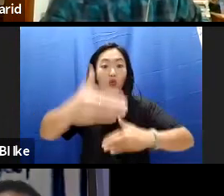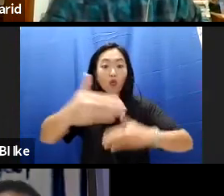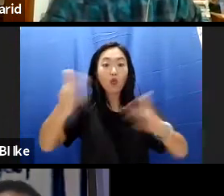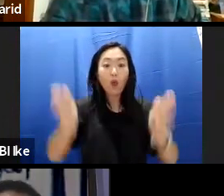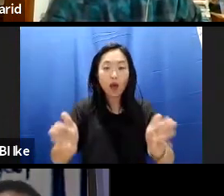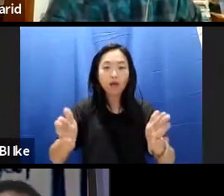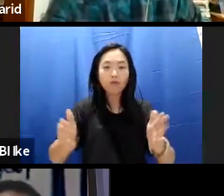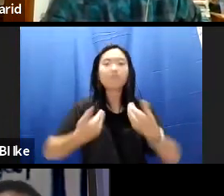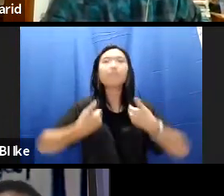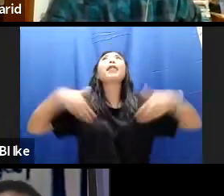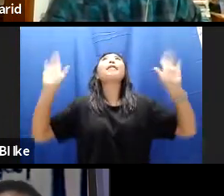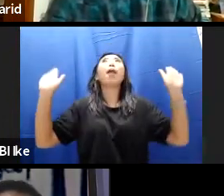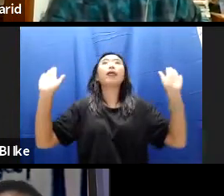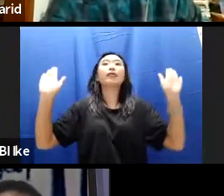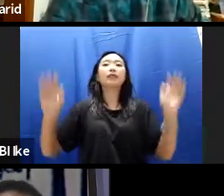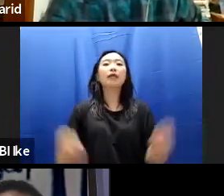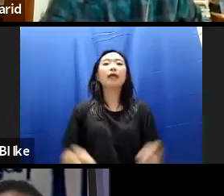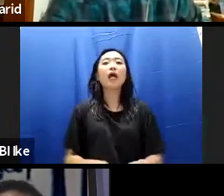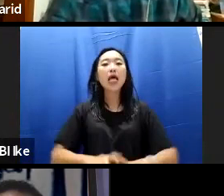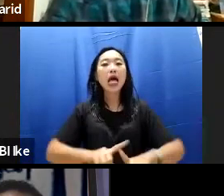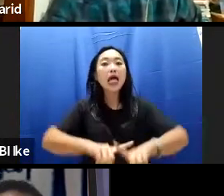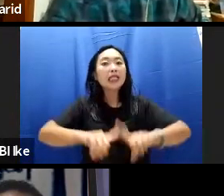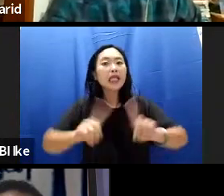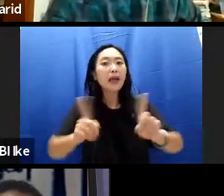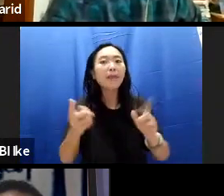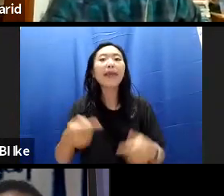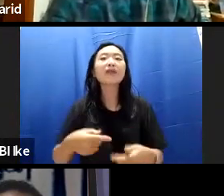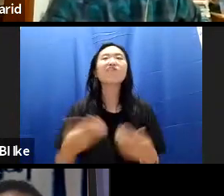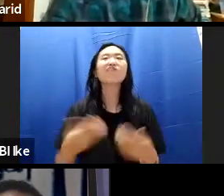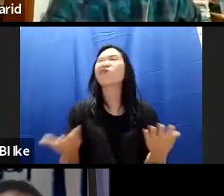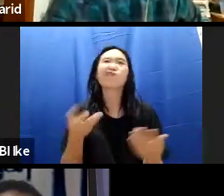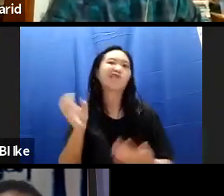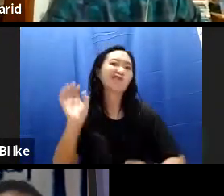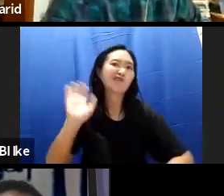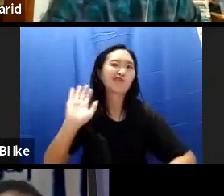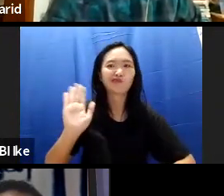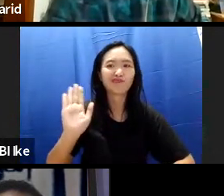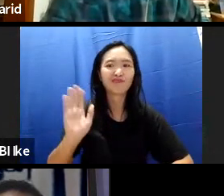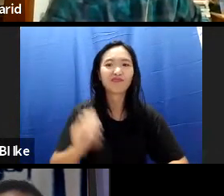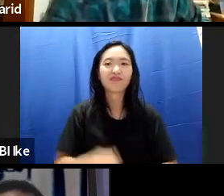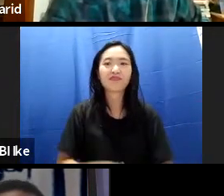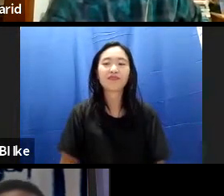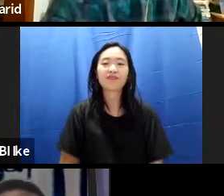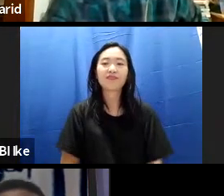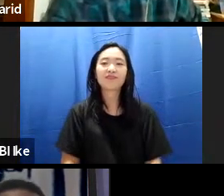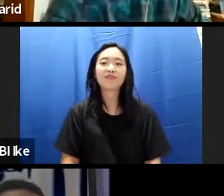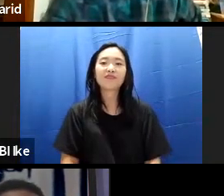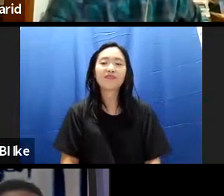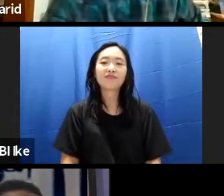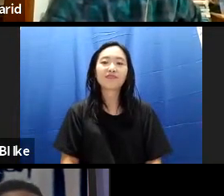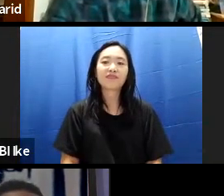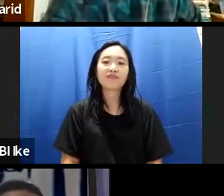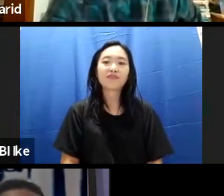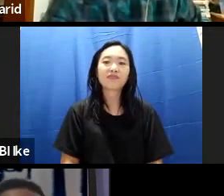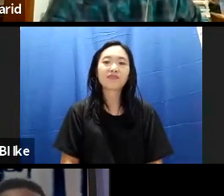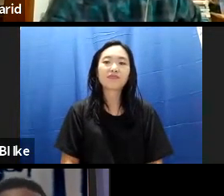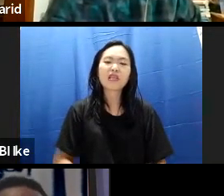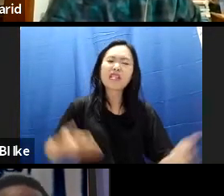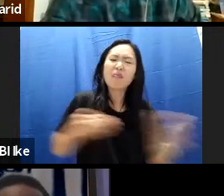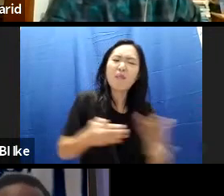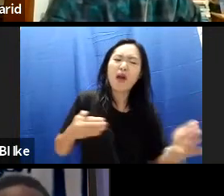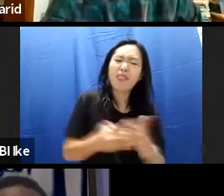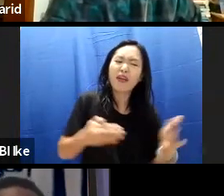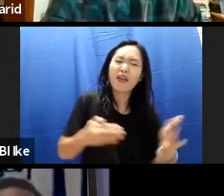menjadi ruang absolut bagi bentuk-bentuk norma gender patriarkal dan juga heteronormatif. Pelarangan gender dan